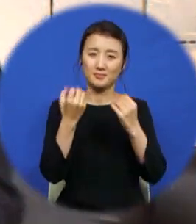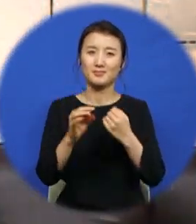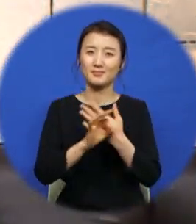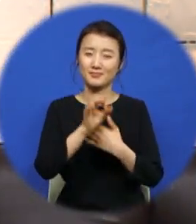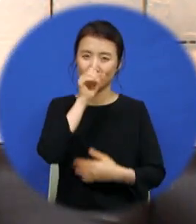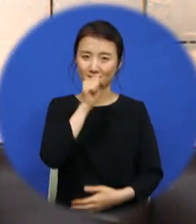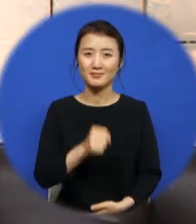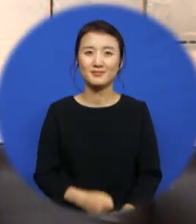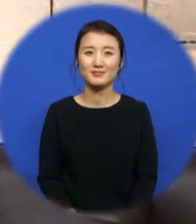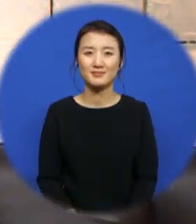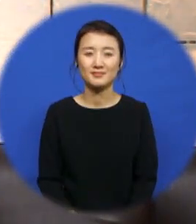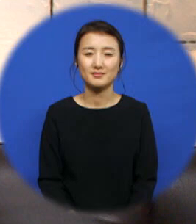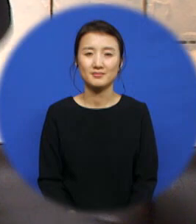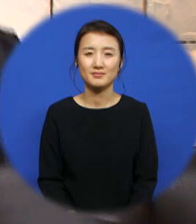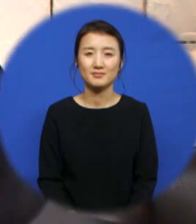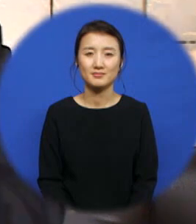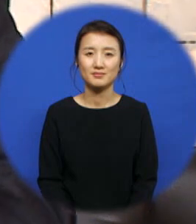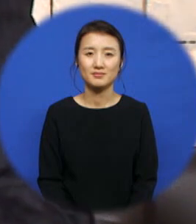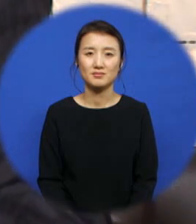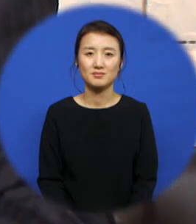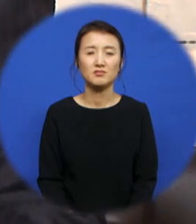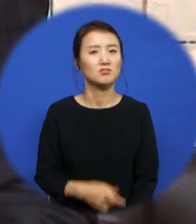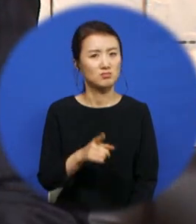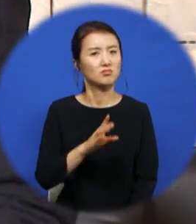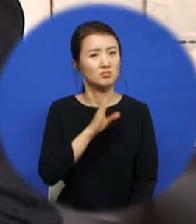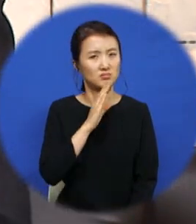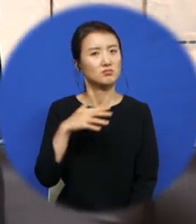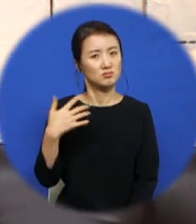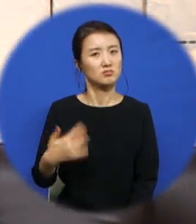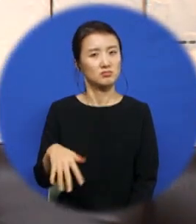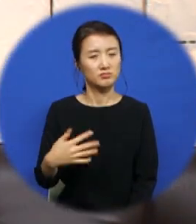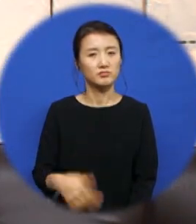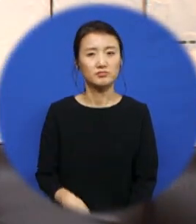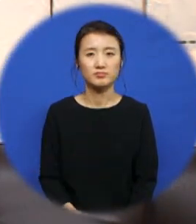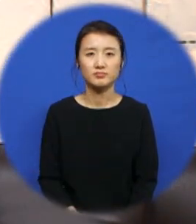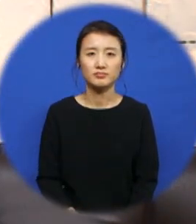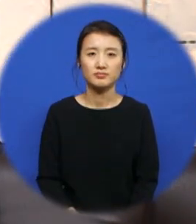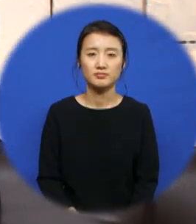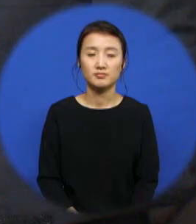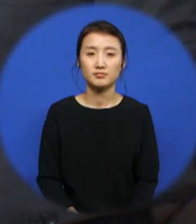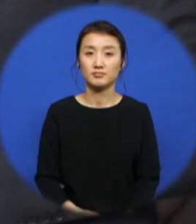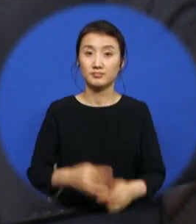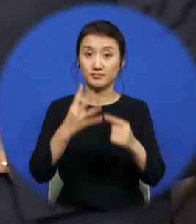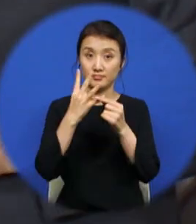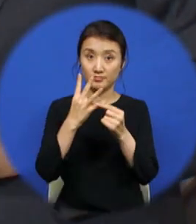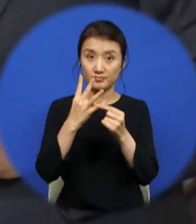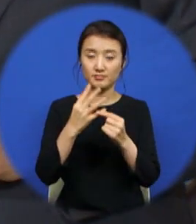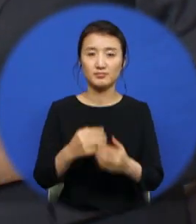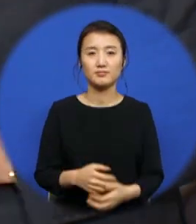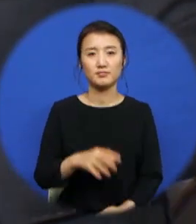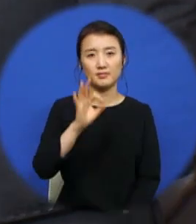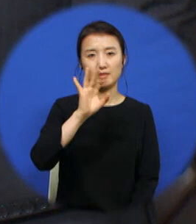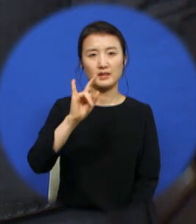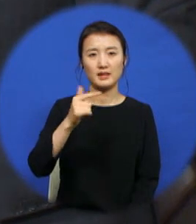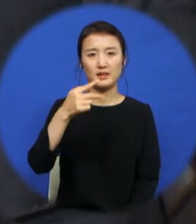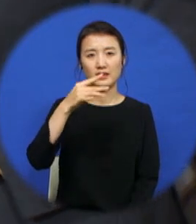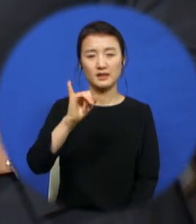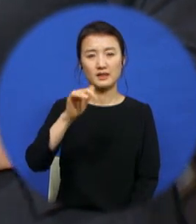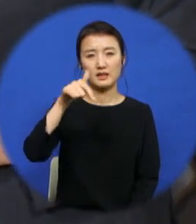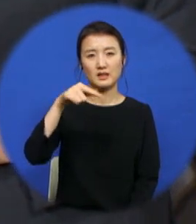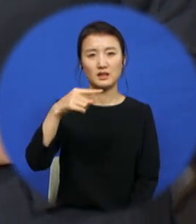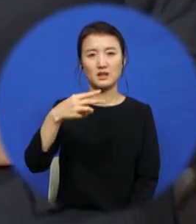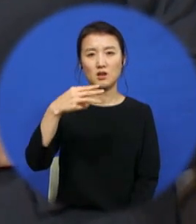좀 그것도 뭐죠 아주 엄청 낚은 단순히 가장 예 그 다음에 네번째는 nd 글로브 라고